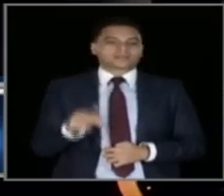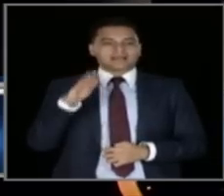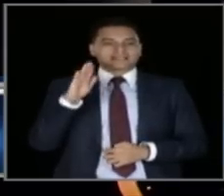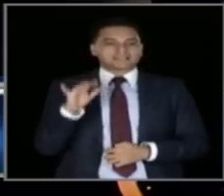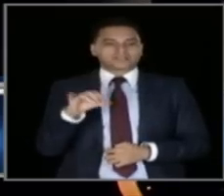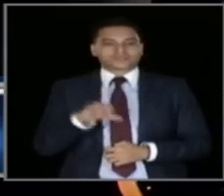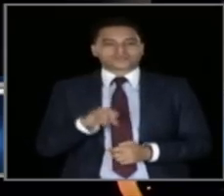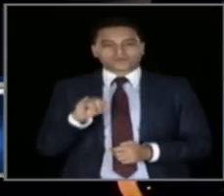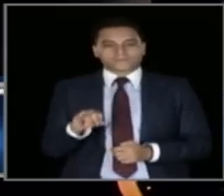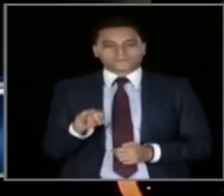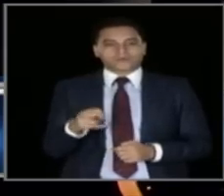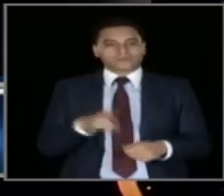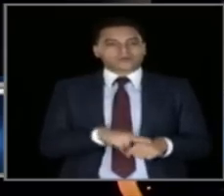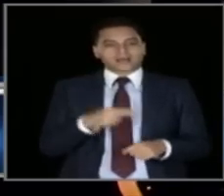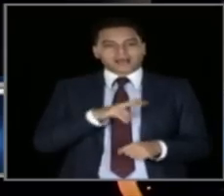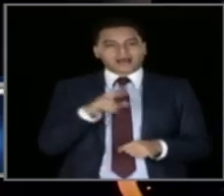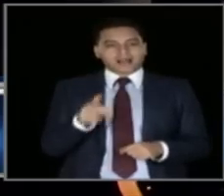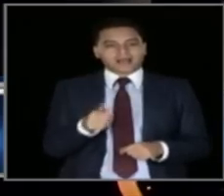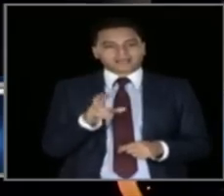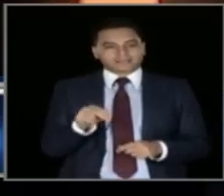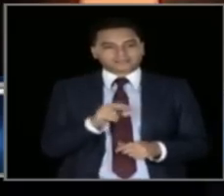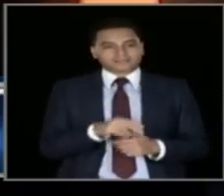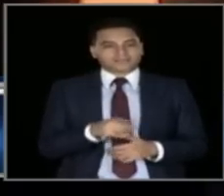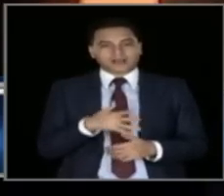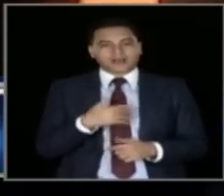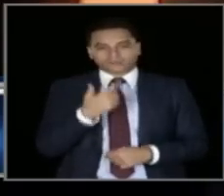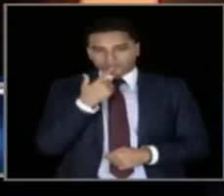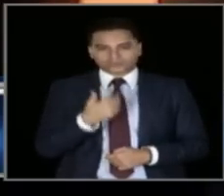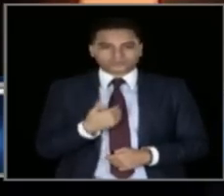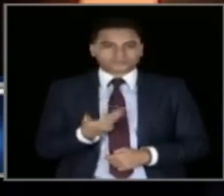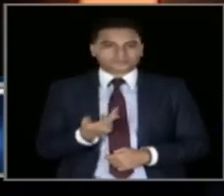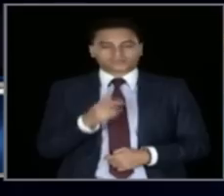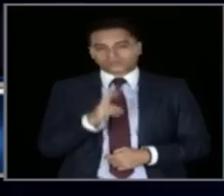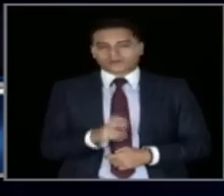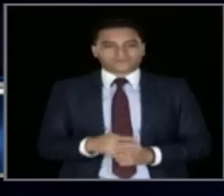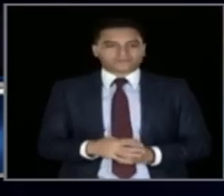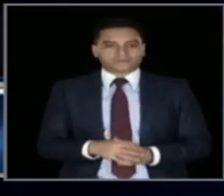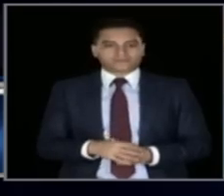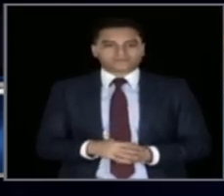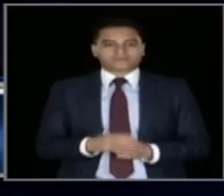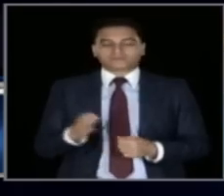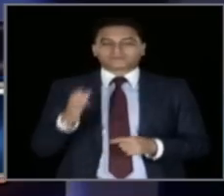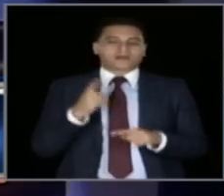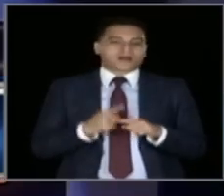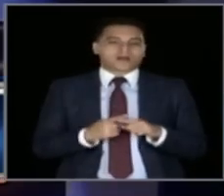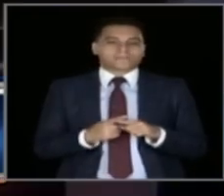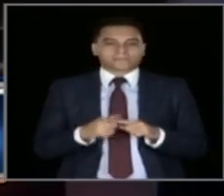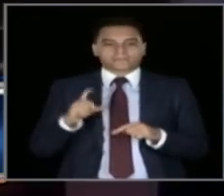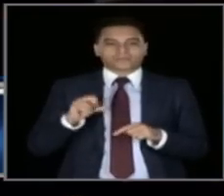البوتاسيوم. نفس تخمينتك يا علاء؟ لا ما تقولش تخمينتك ايه. اجابه خاطئه.